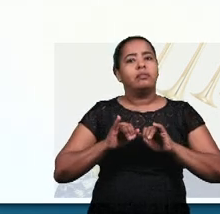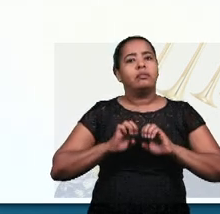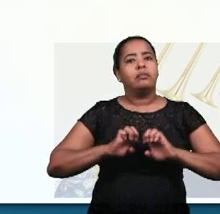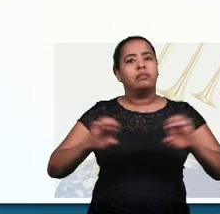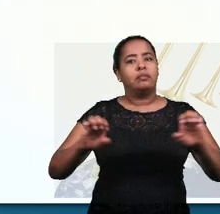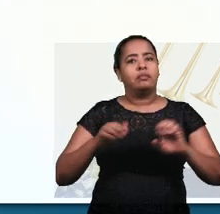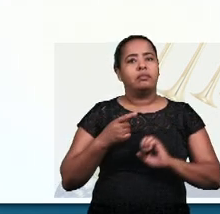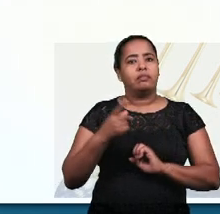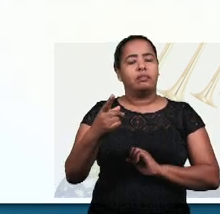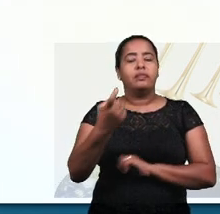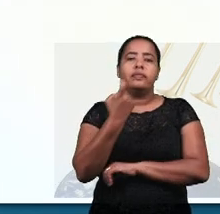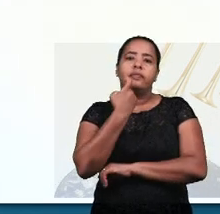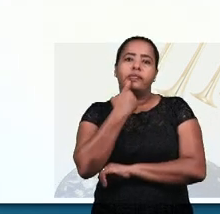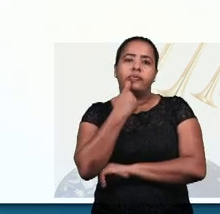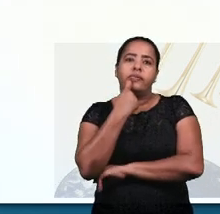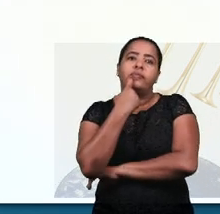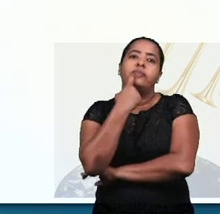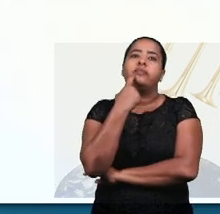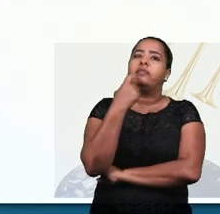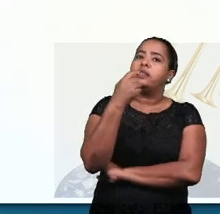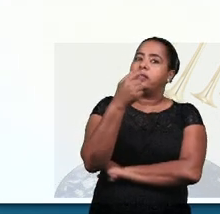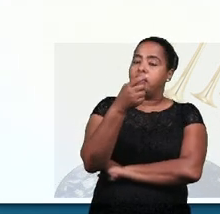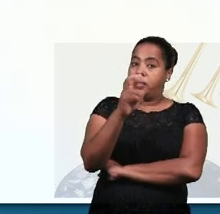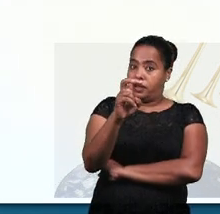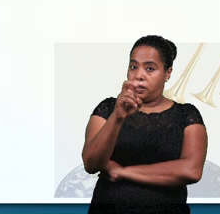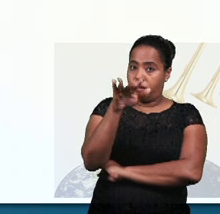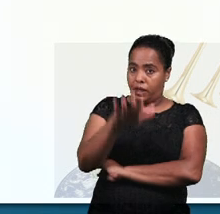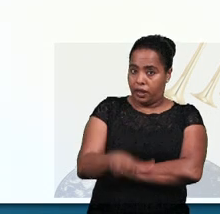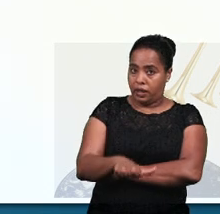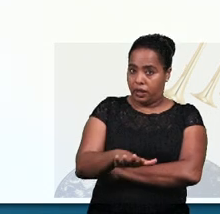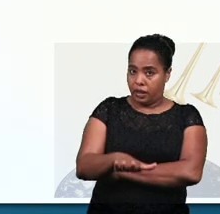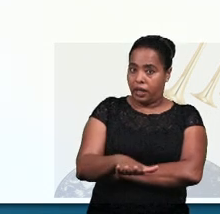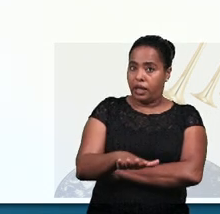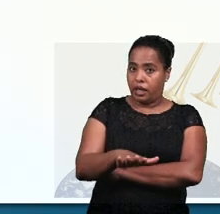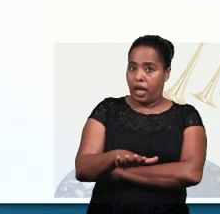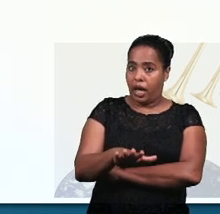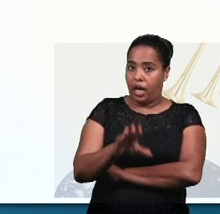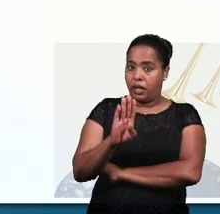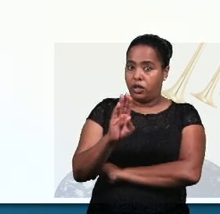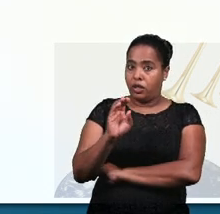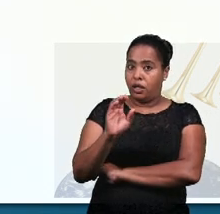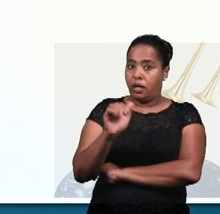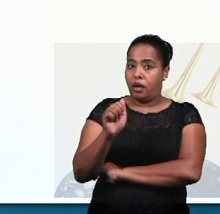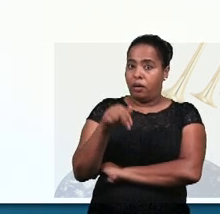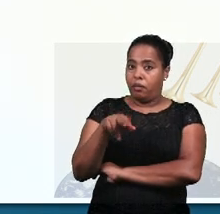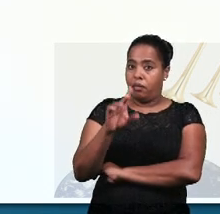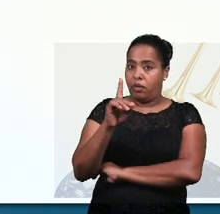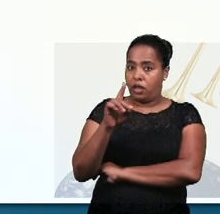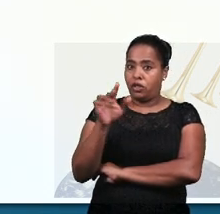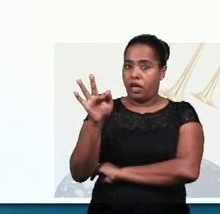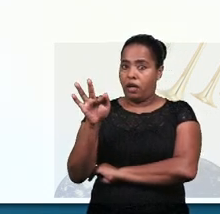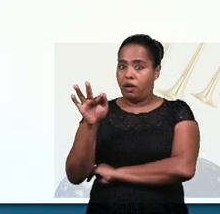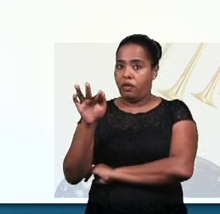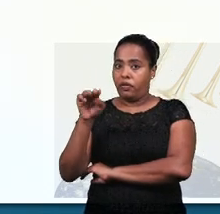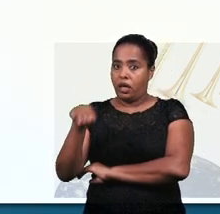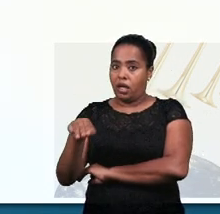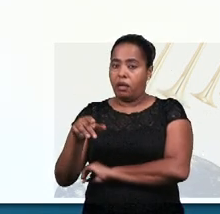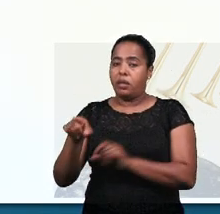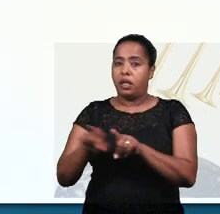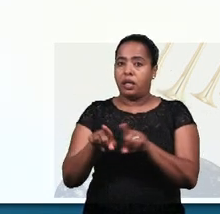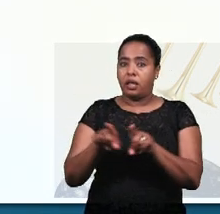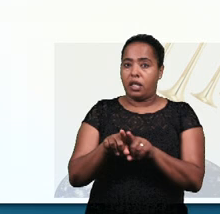le vendredi à 17h par la bande FM, En annonçant l'Évangile éternel, et aussi par la